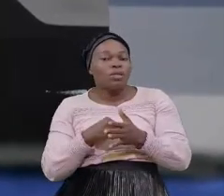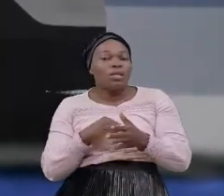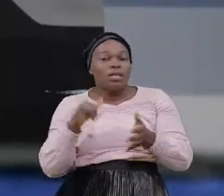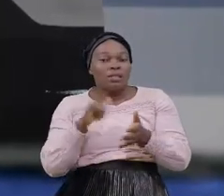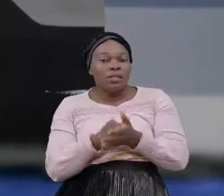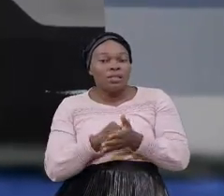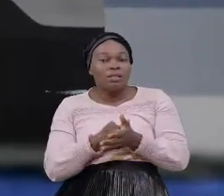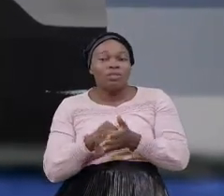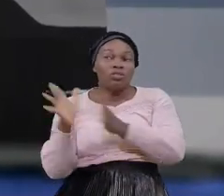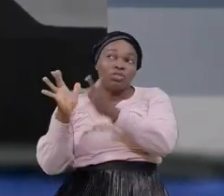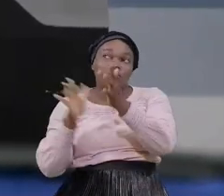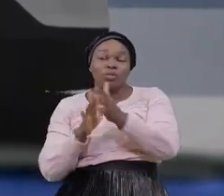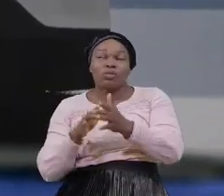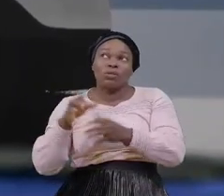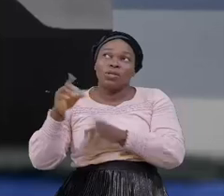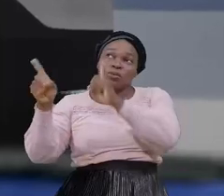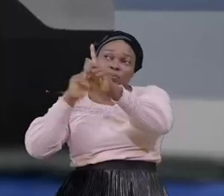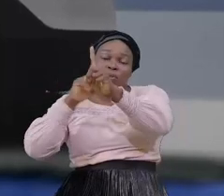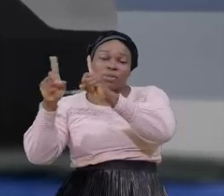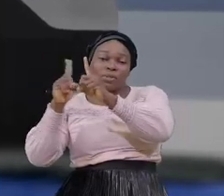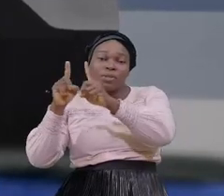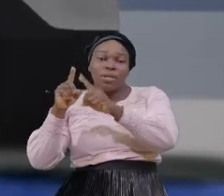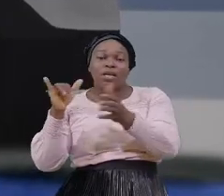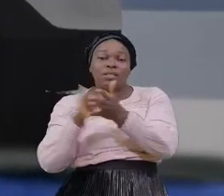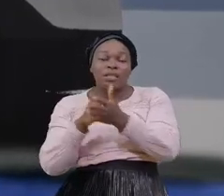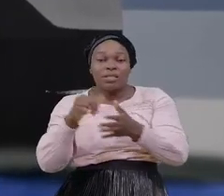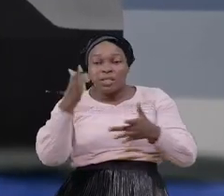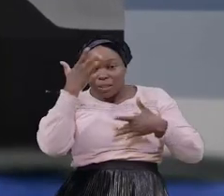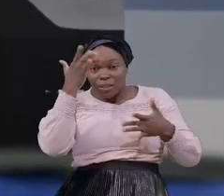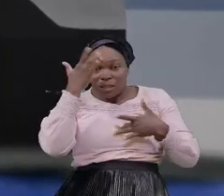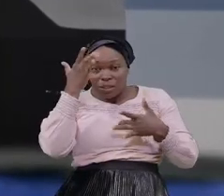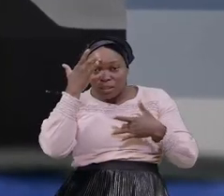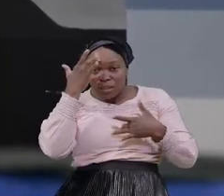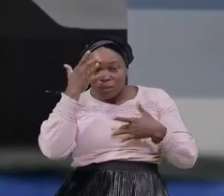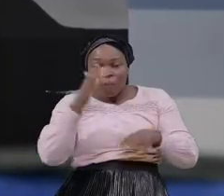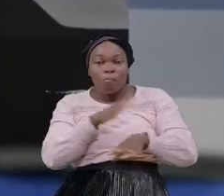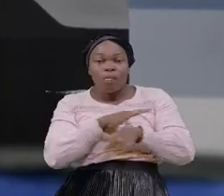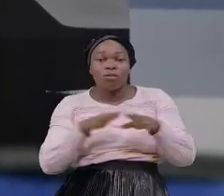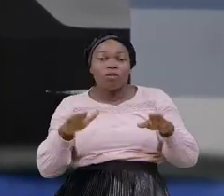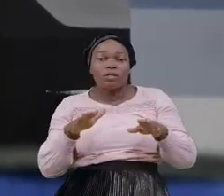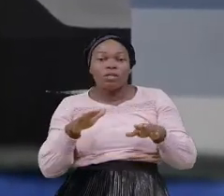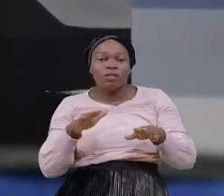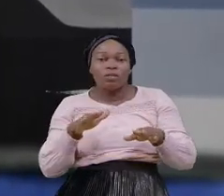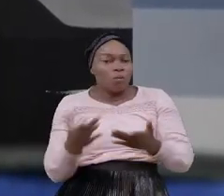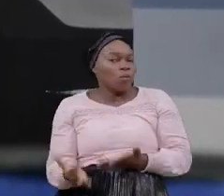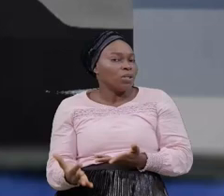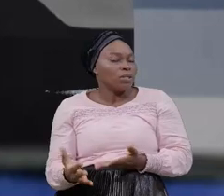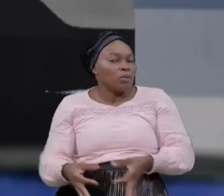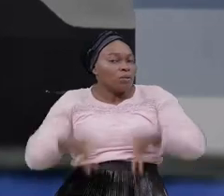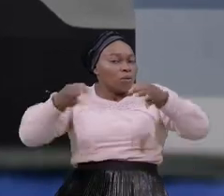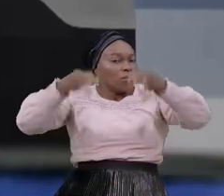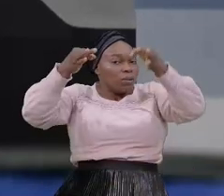lorsque Jésus parle à votre maladie, la maladie n'hésite pas aussitôt.